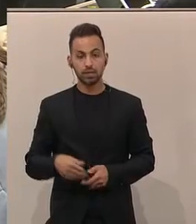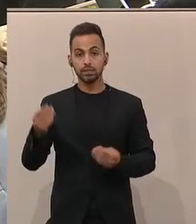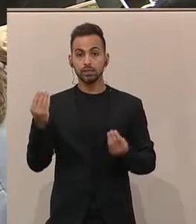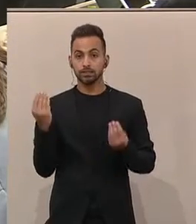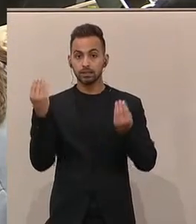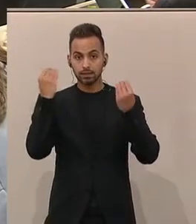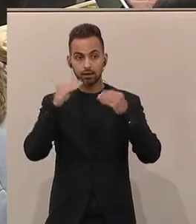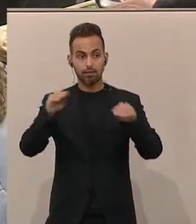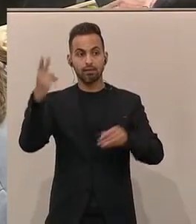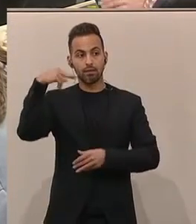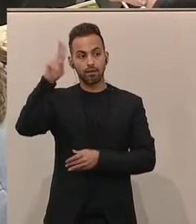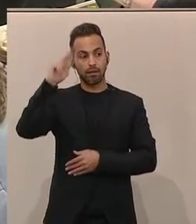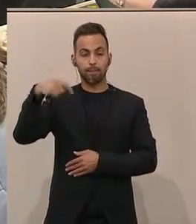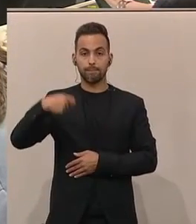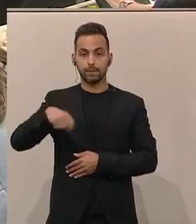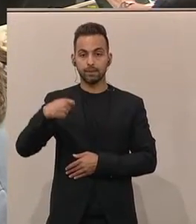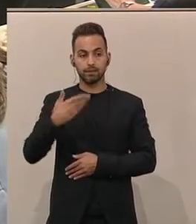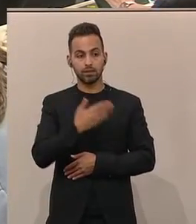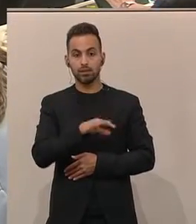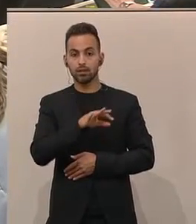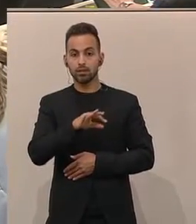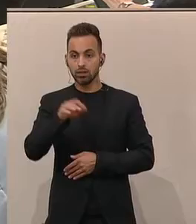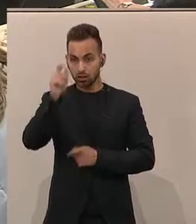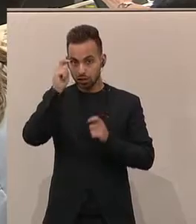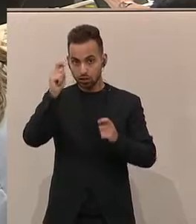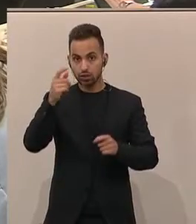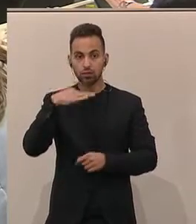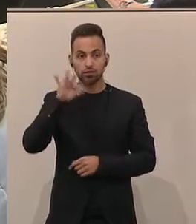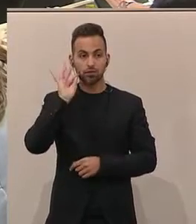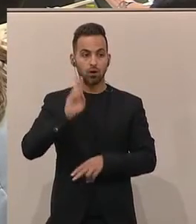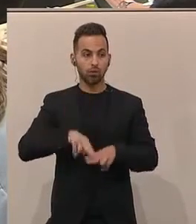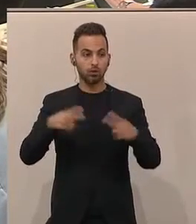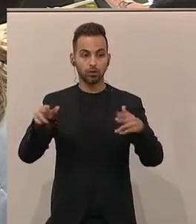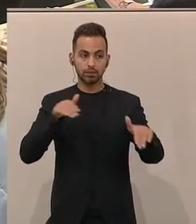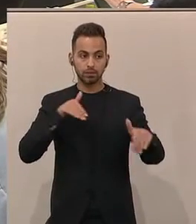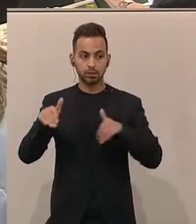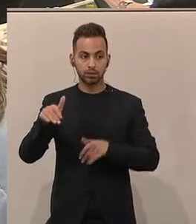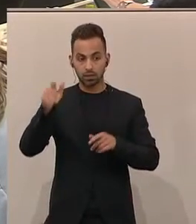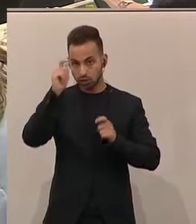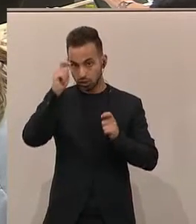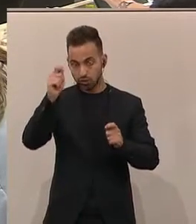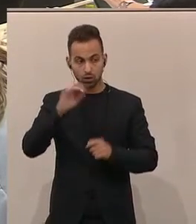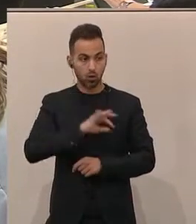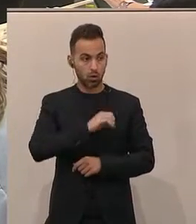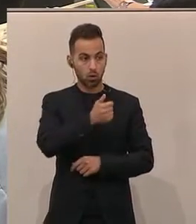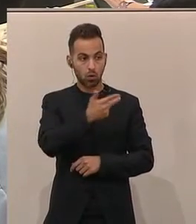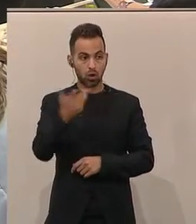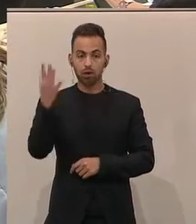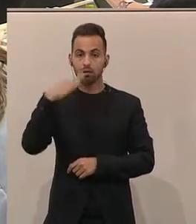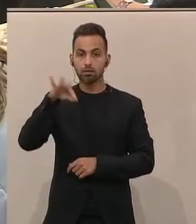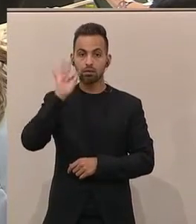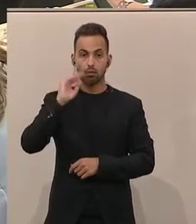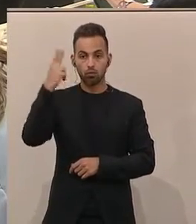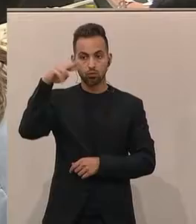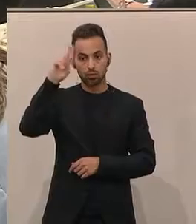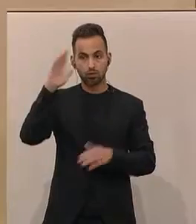sehr geehrter. Und am Wort Ernst Gödel, ÖVP. Geschätzte Frau Bundesminister, meine geschätzten Kollegen, Damen und Herren und vor den